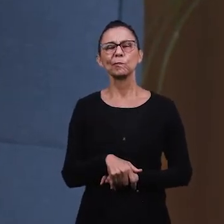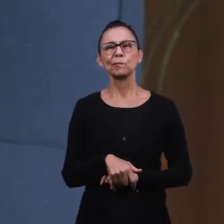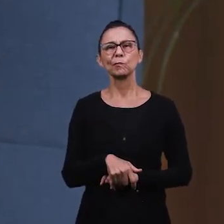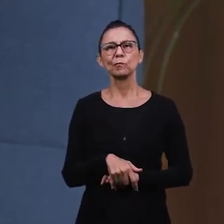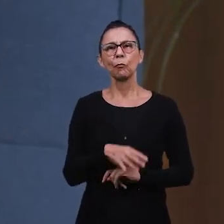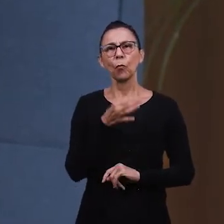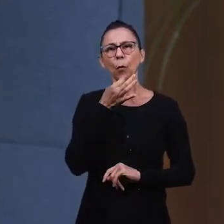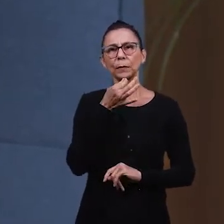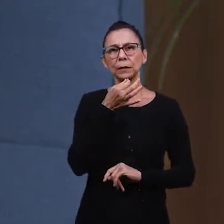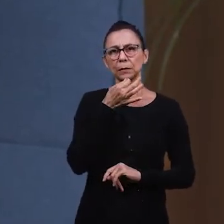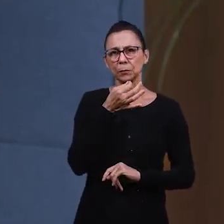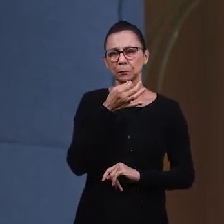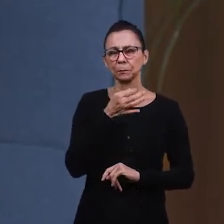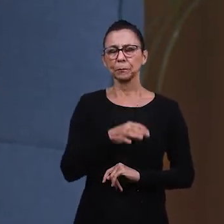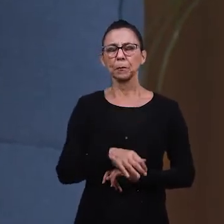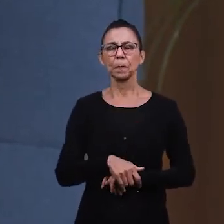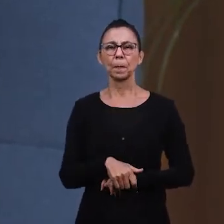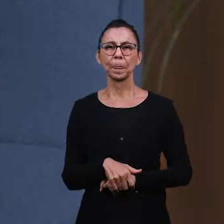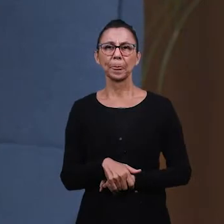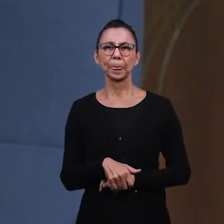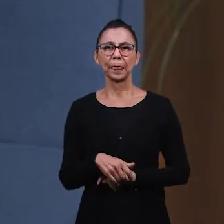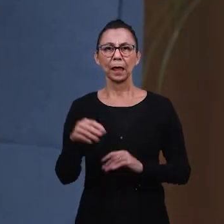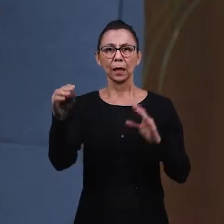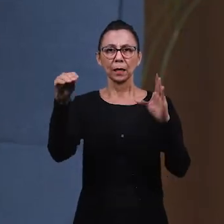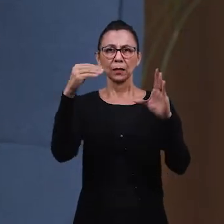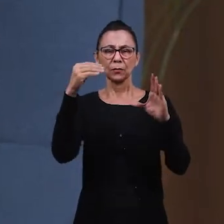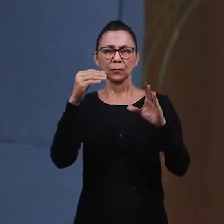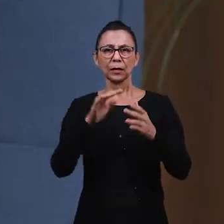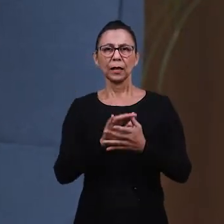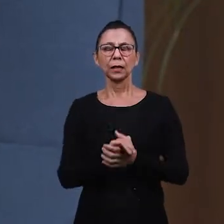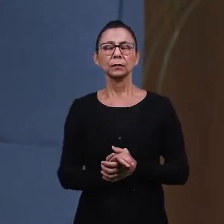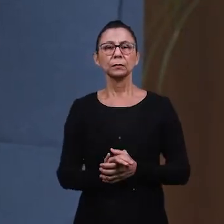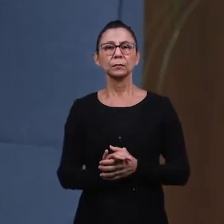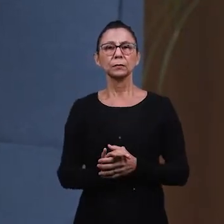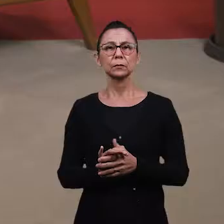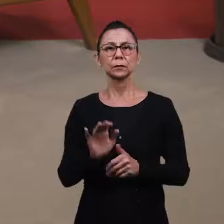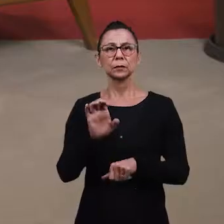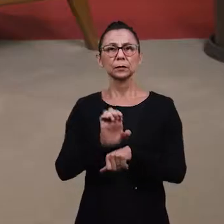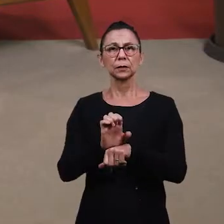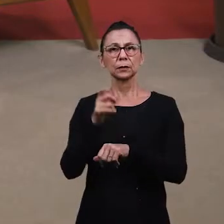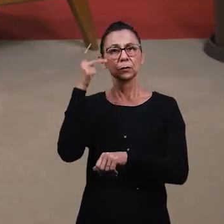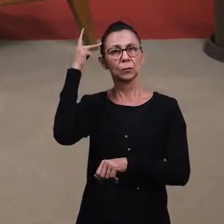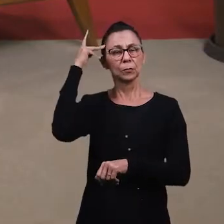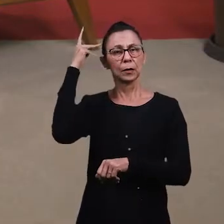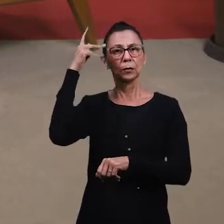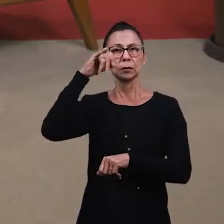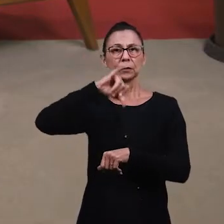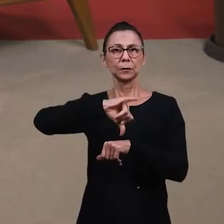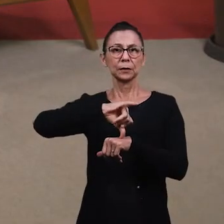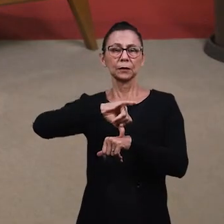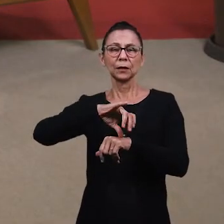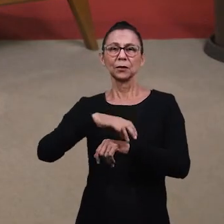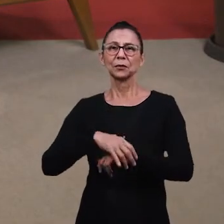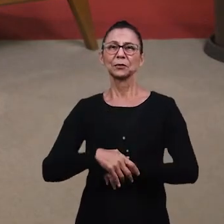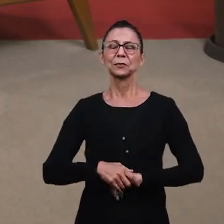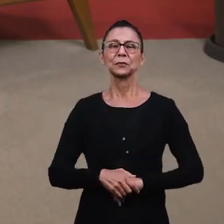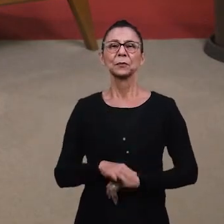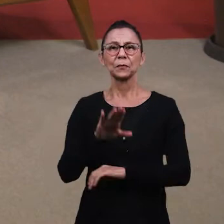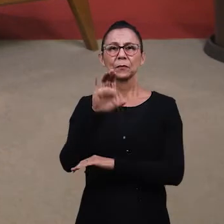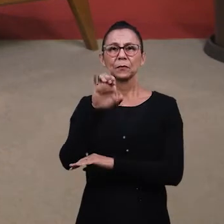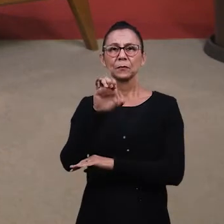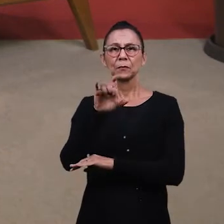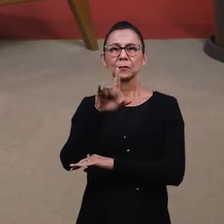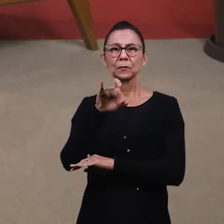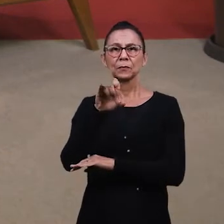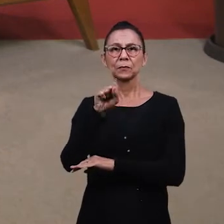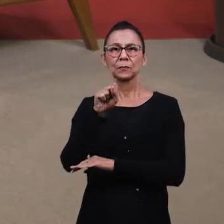Seigneur. Merci, la paix du Seigneur à tous. Très bien. Nous allons, avant de traiter le sujet d'aujourd'hui dans voler les leçons du